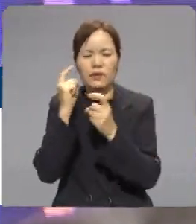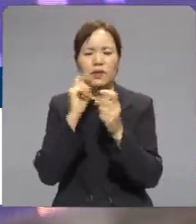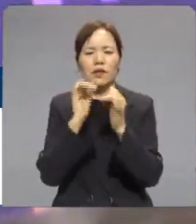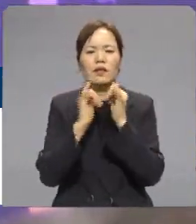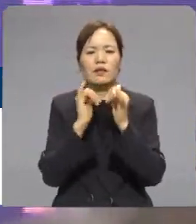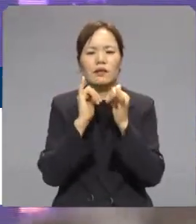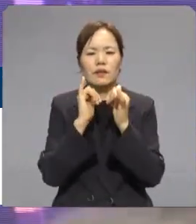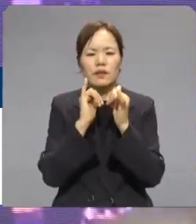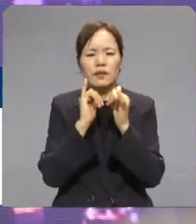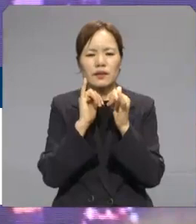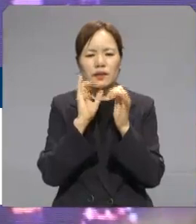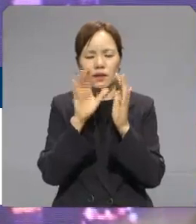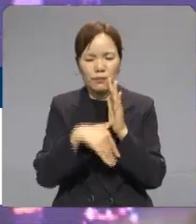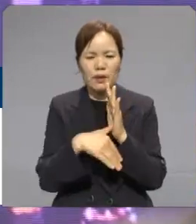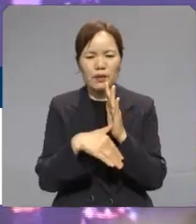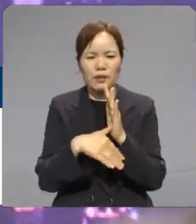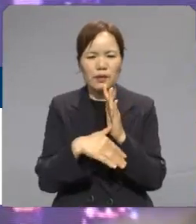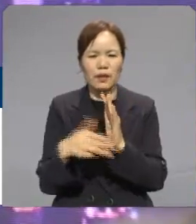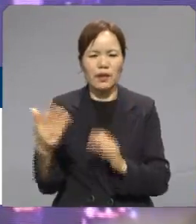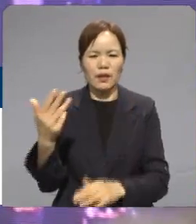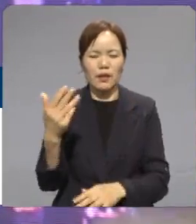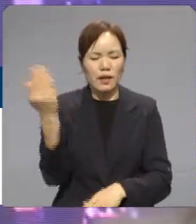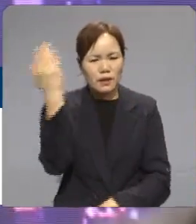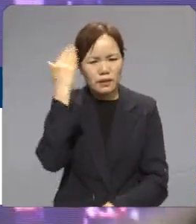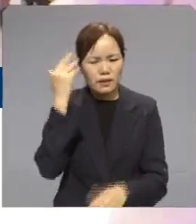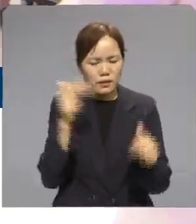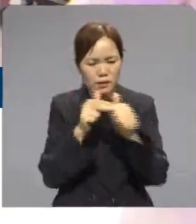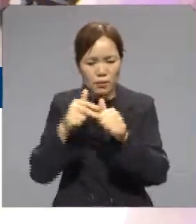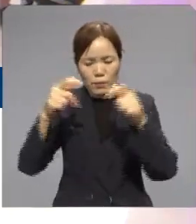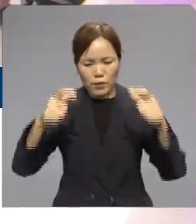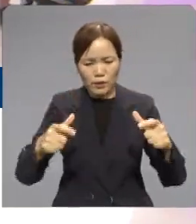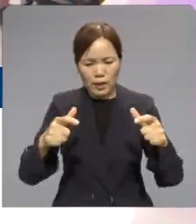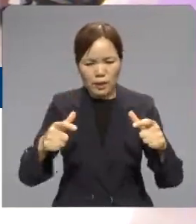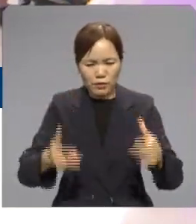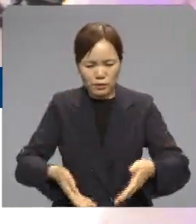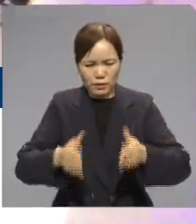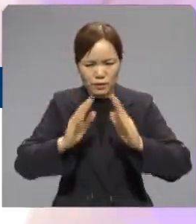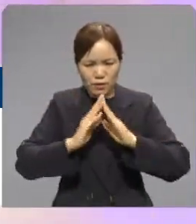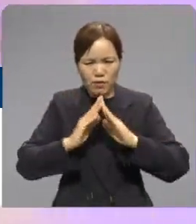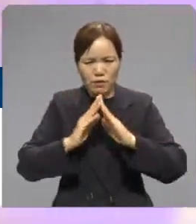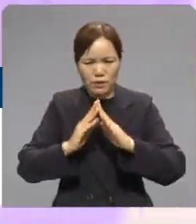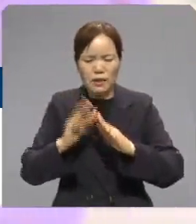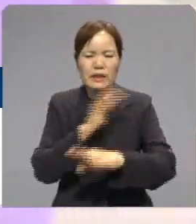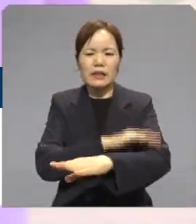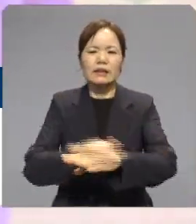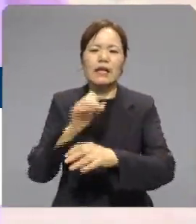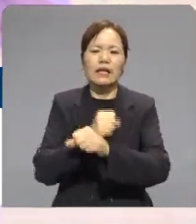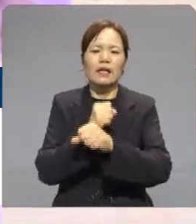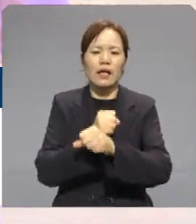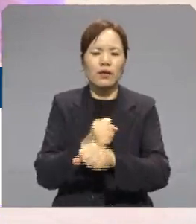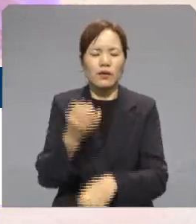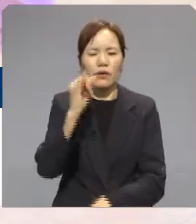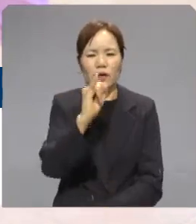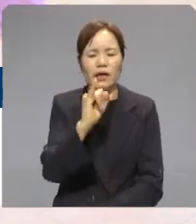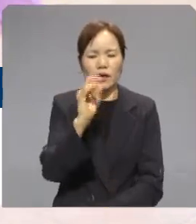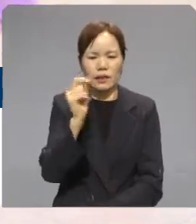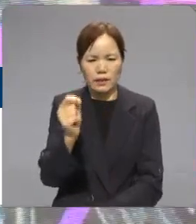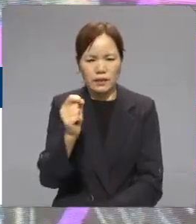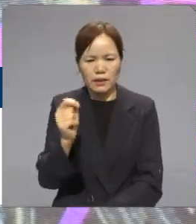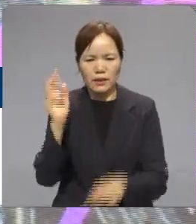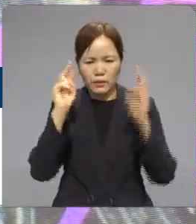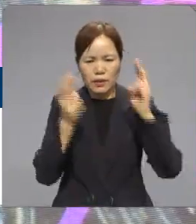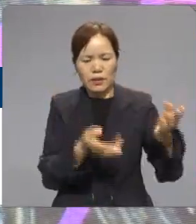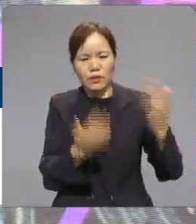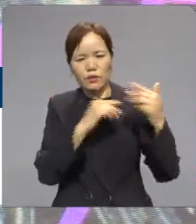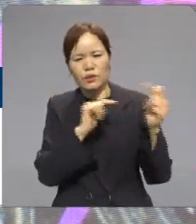8,500여 호 규모에 지식 정보 타운 공공주택 지구에 차질없는 건설과 함께 첨단 IT 기업 유치 등 일자리 확충